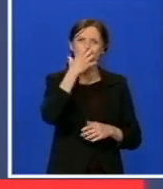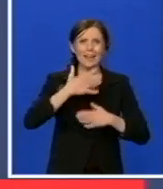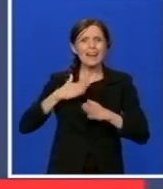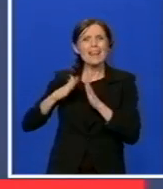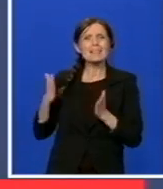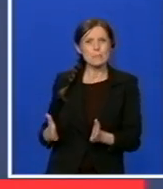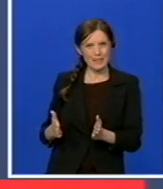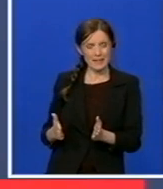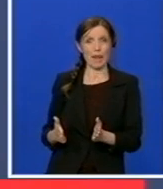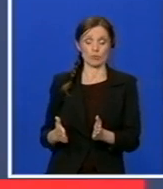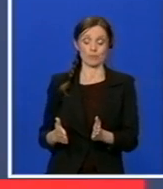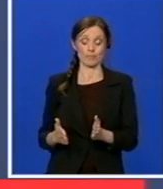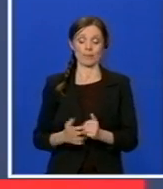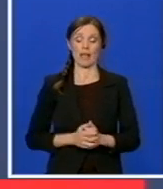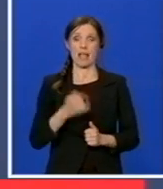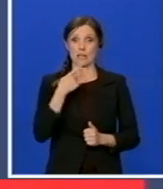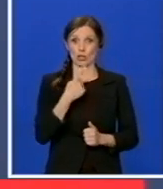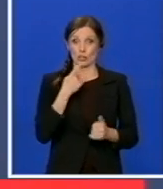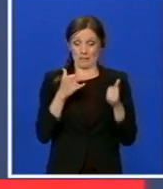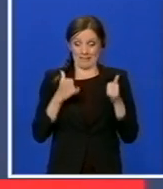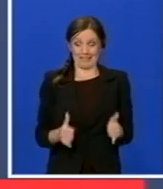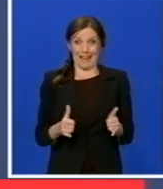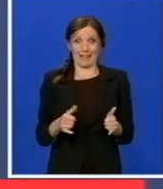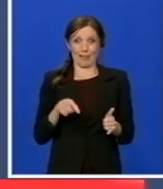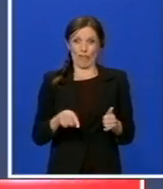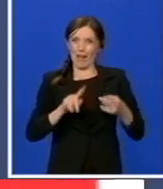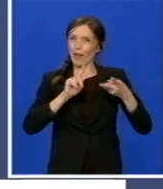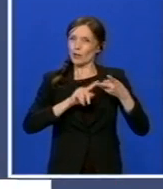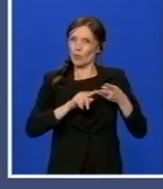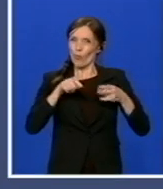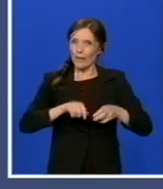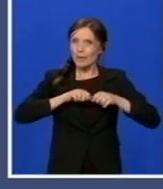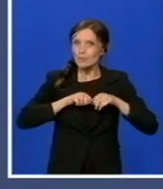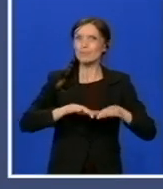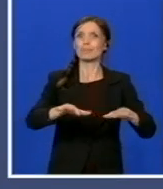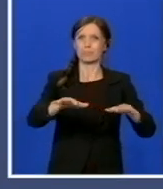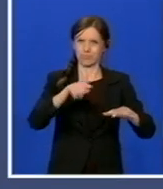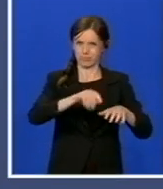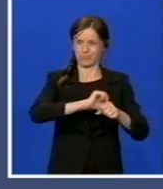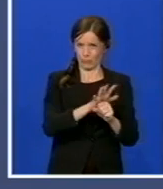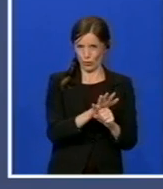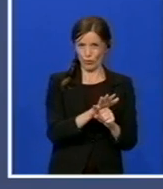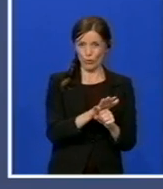kažemo, naletu virusne infekcije uočili smo da pacijenti imaju puno